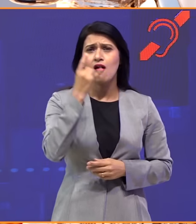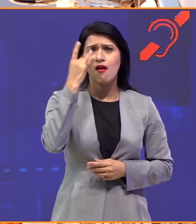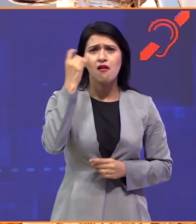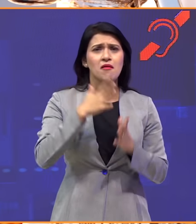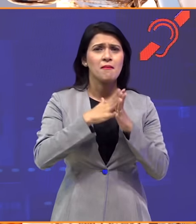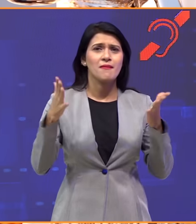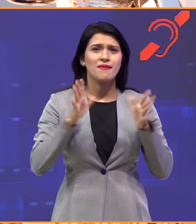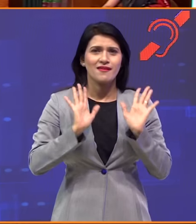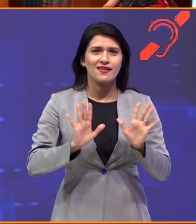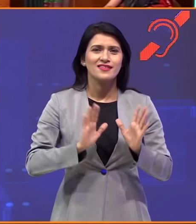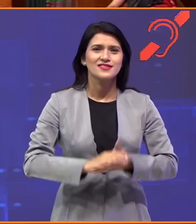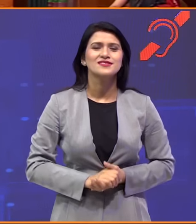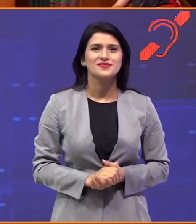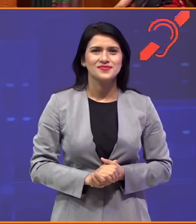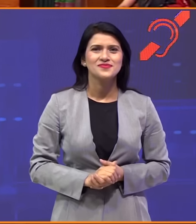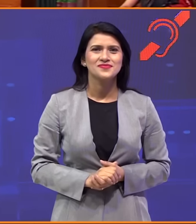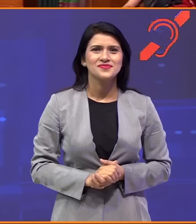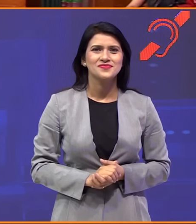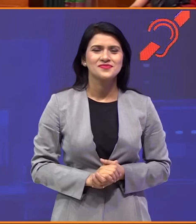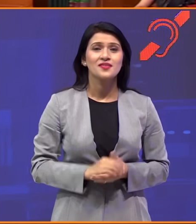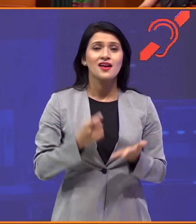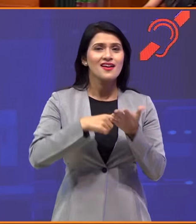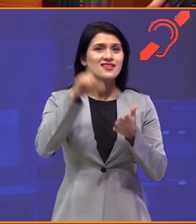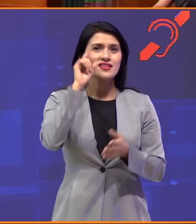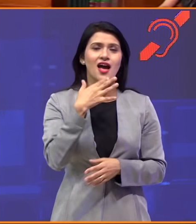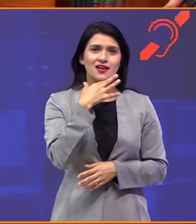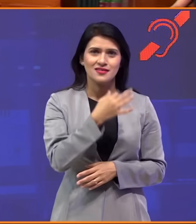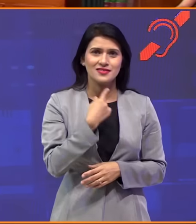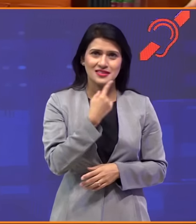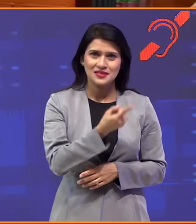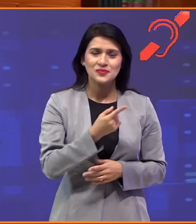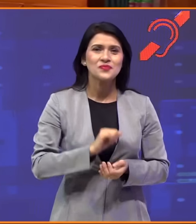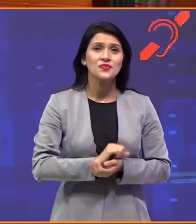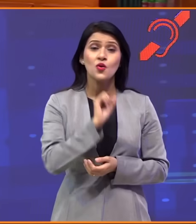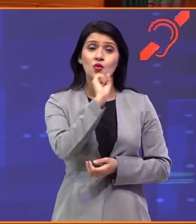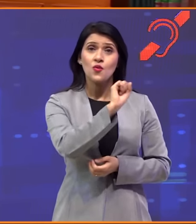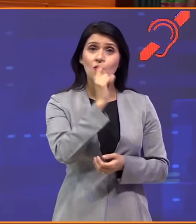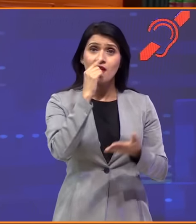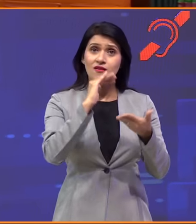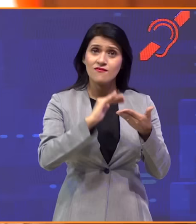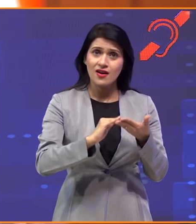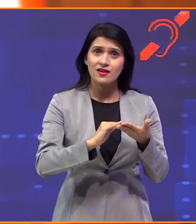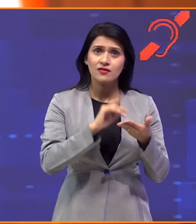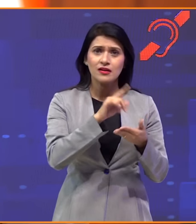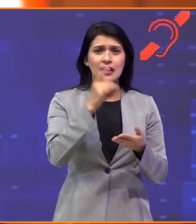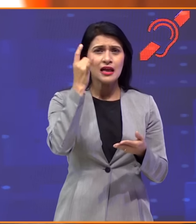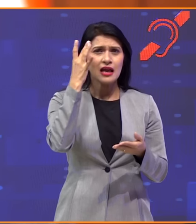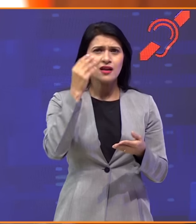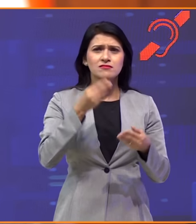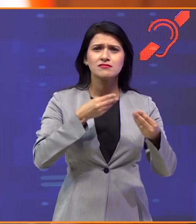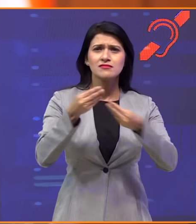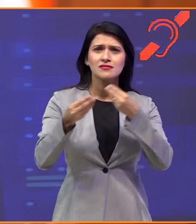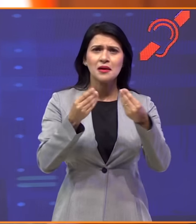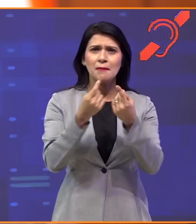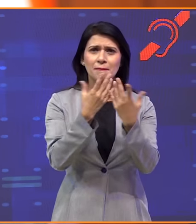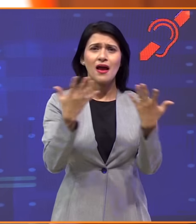वाले हैं आपकी वाइफ कहती है कि जितने लोगों को आपने नाराज किया